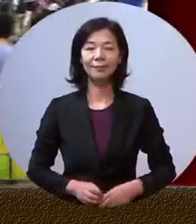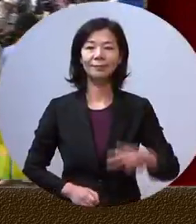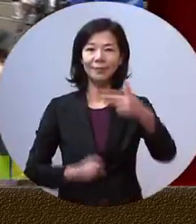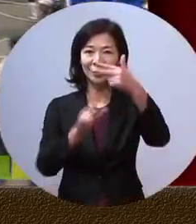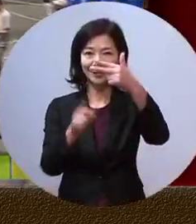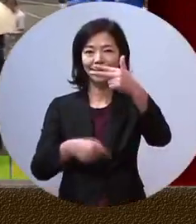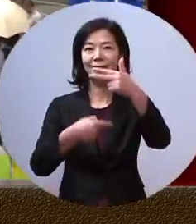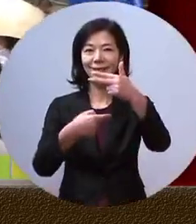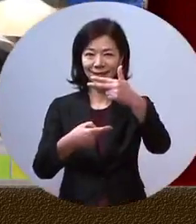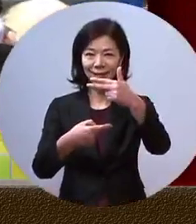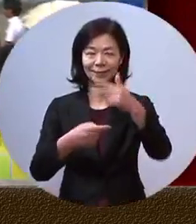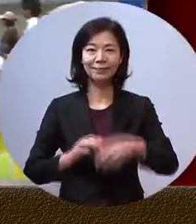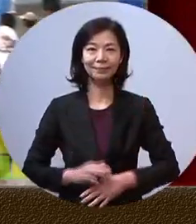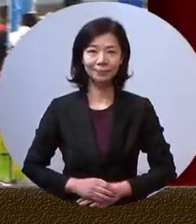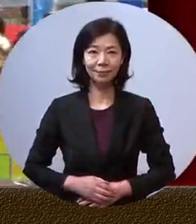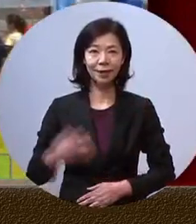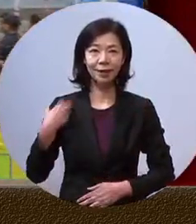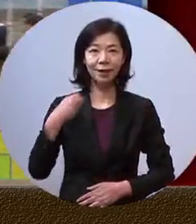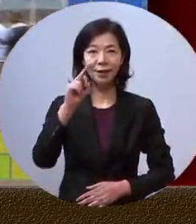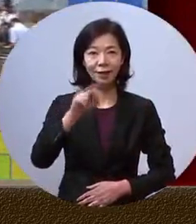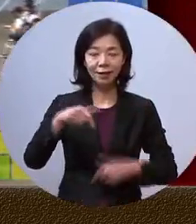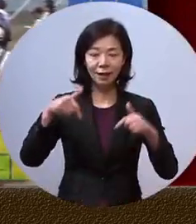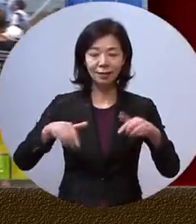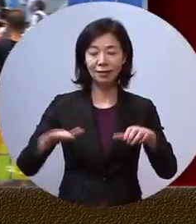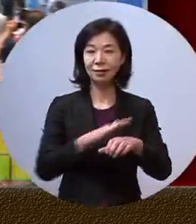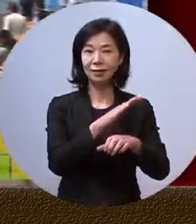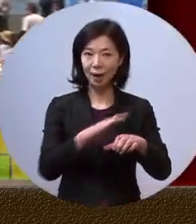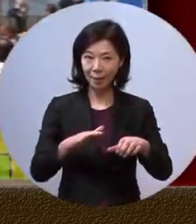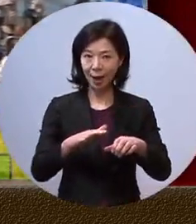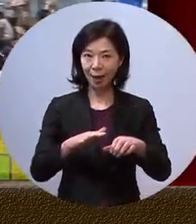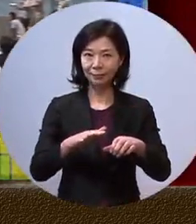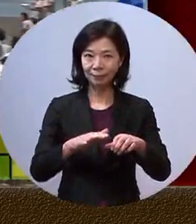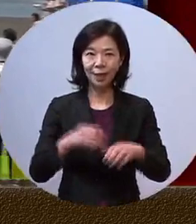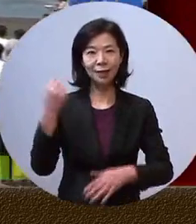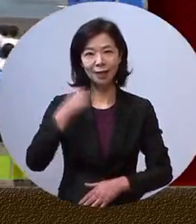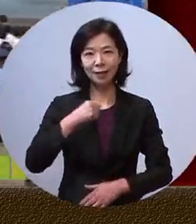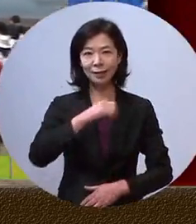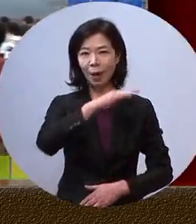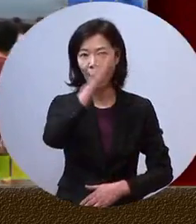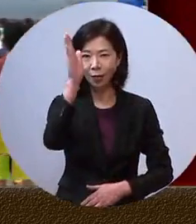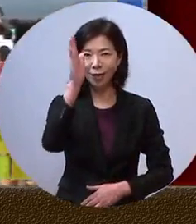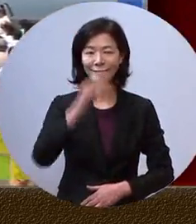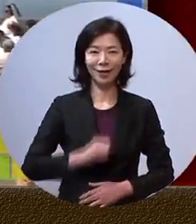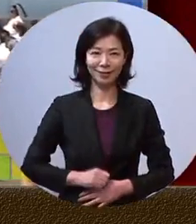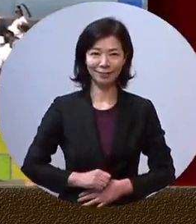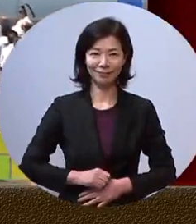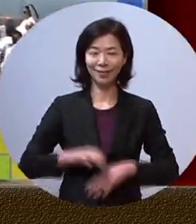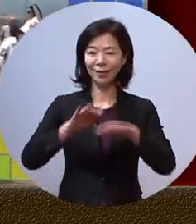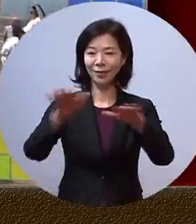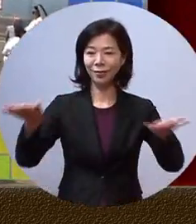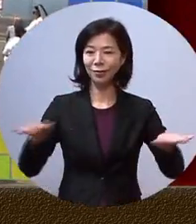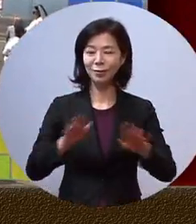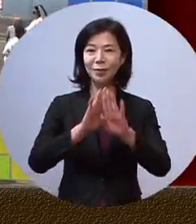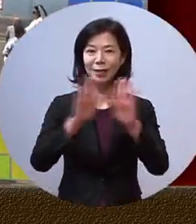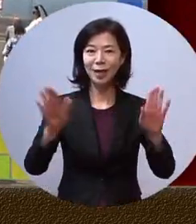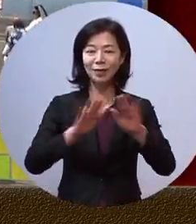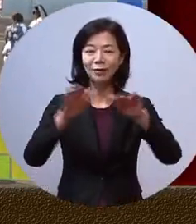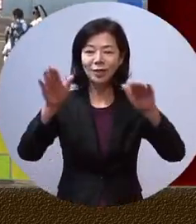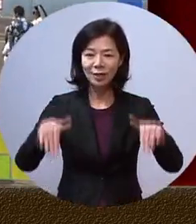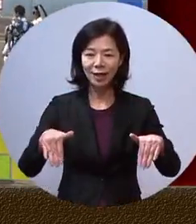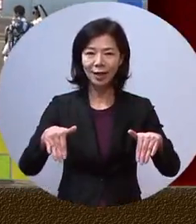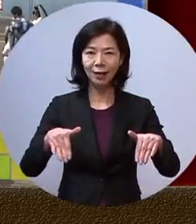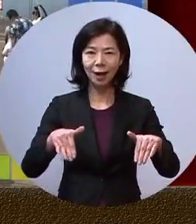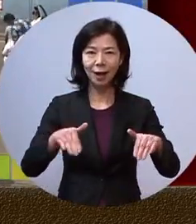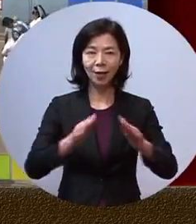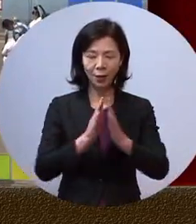7月1日、片瀬海岸西浜では本格的な夏の到来を告げる海開きの式典が厳かに